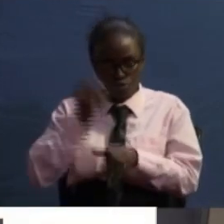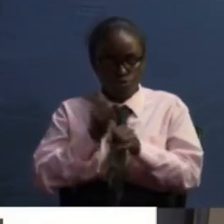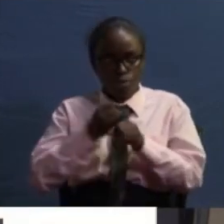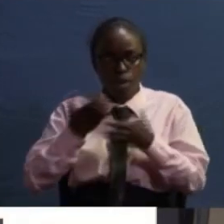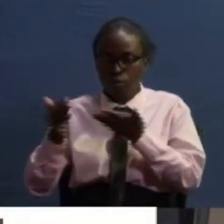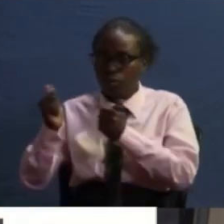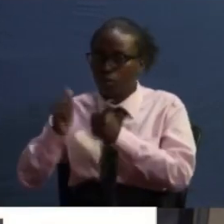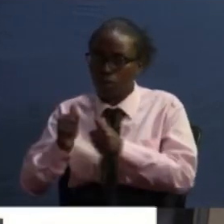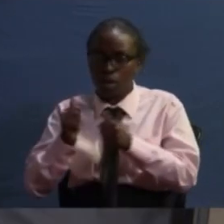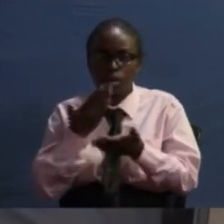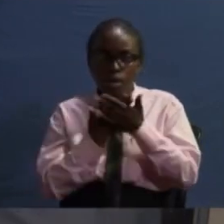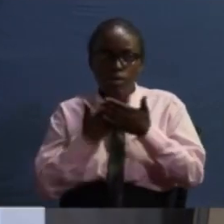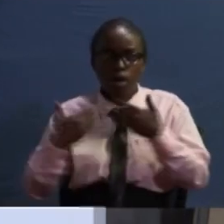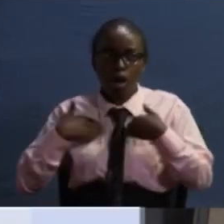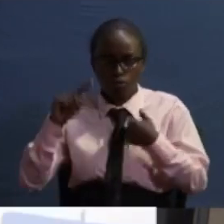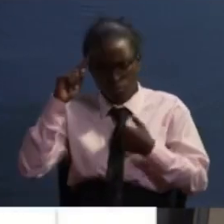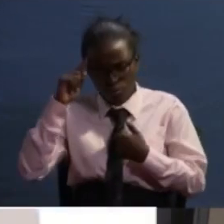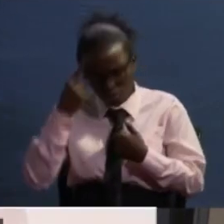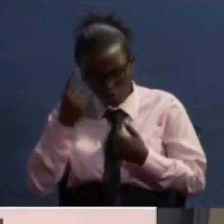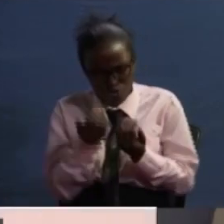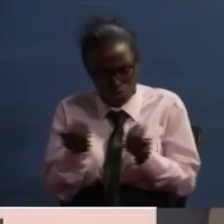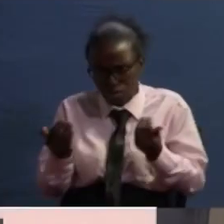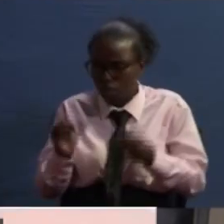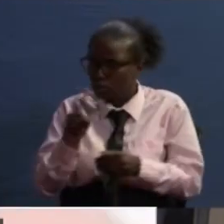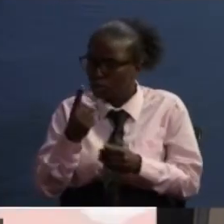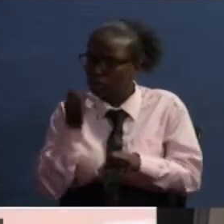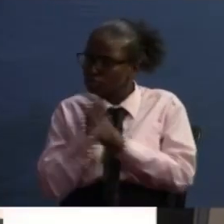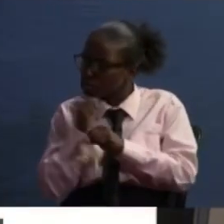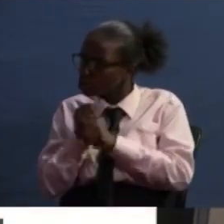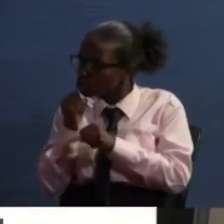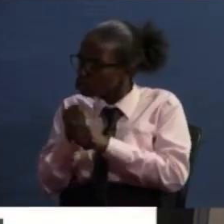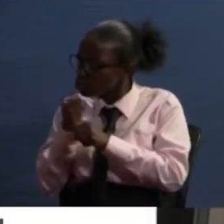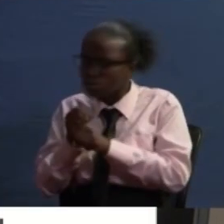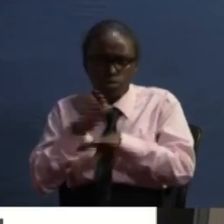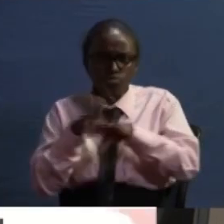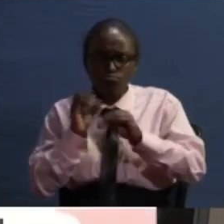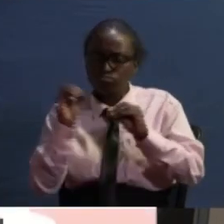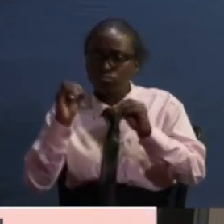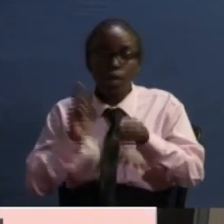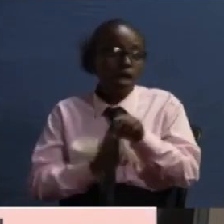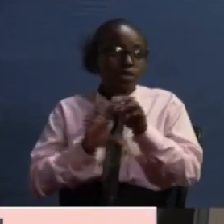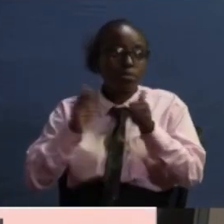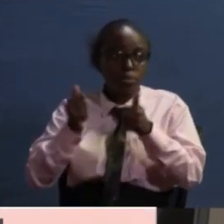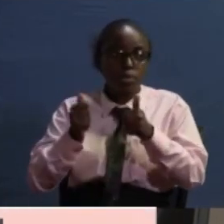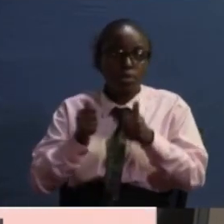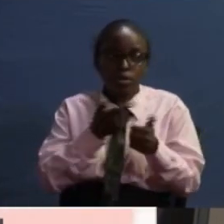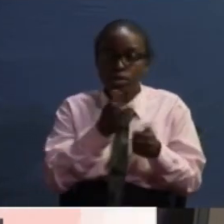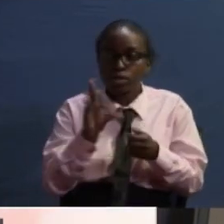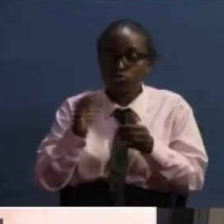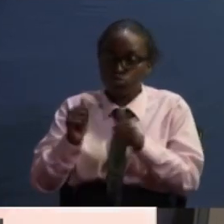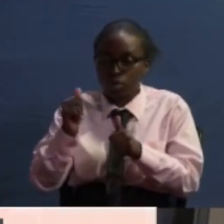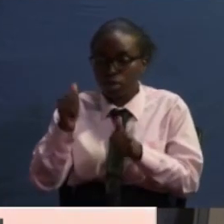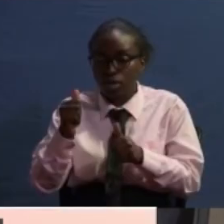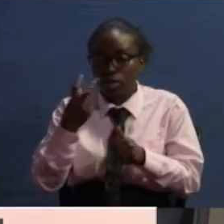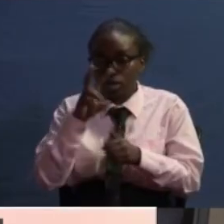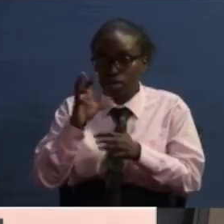fulani, unafikiria mafikira yako inakuwa kwa mtoto. Kwa hiyo fanye ile kazi vizuri. Kwa hii mradi tulionelea kwamba kama kuna njia